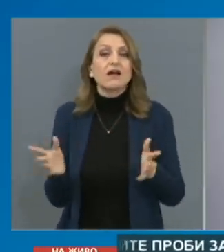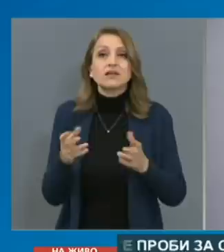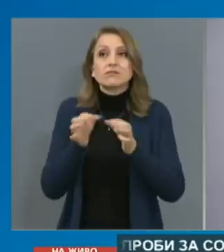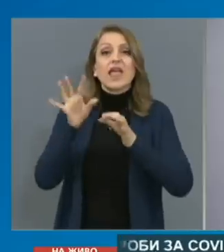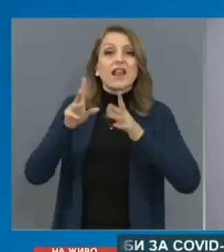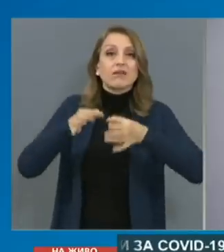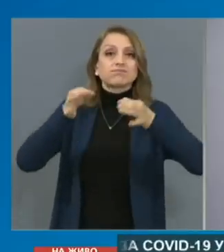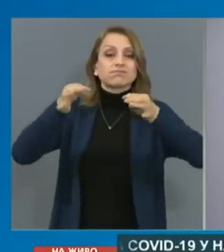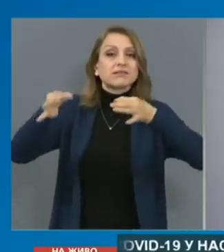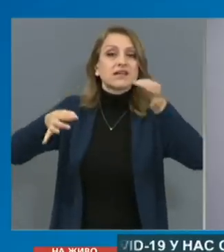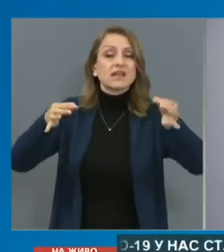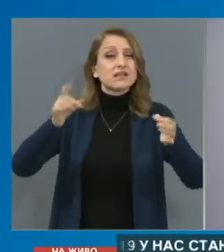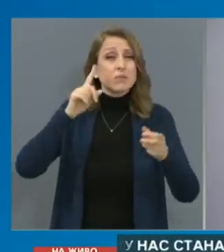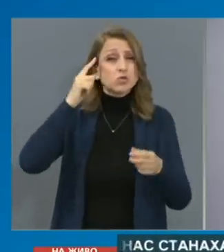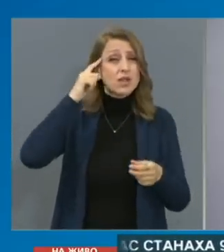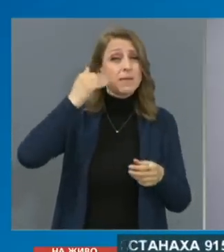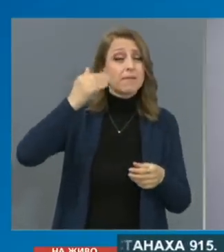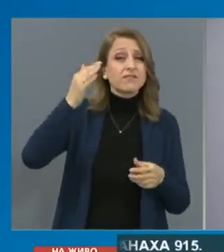заразени?